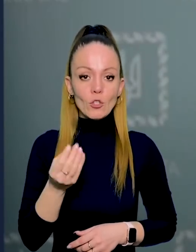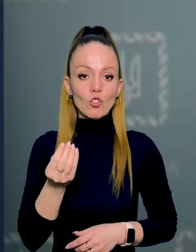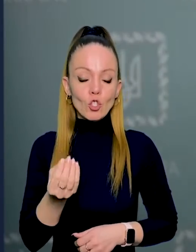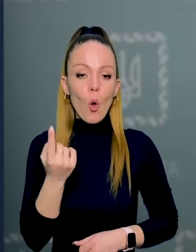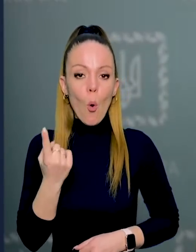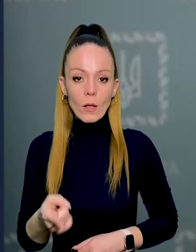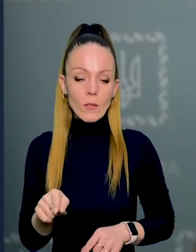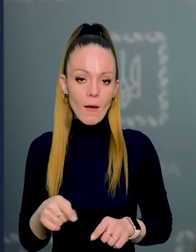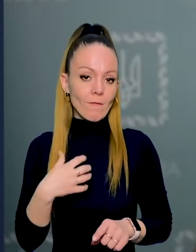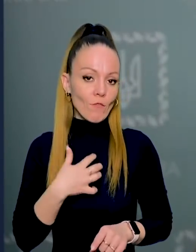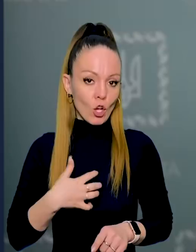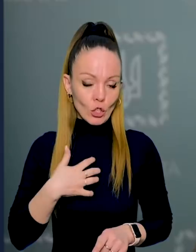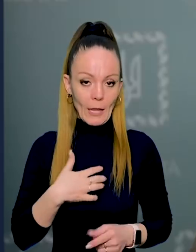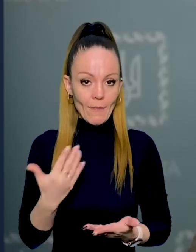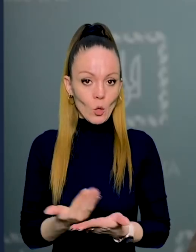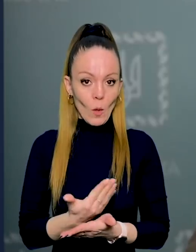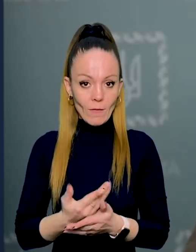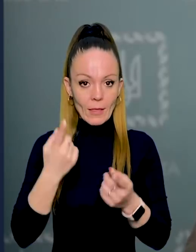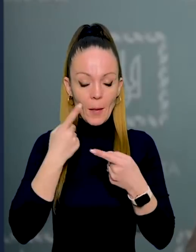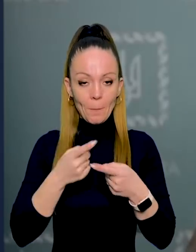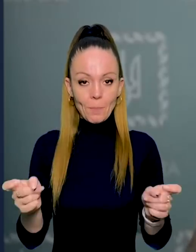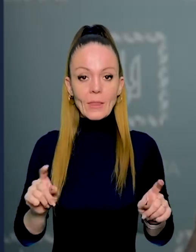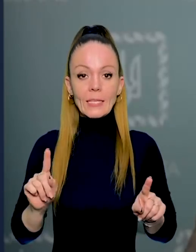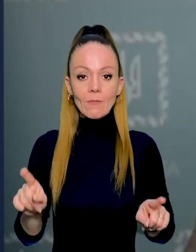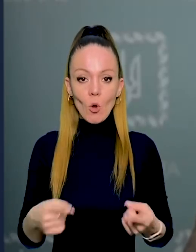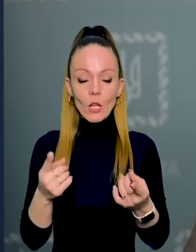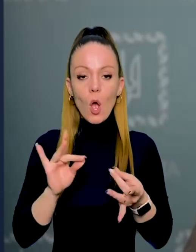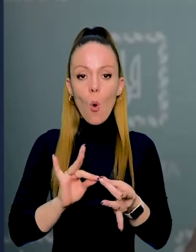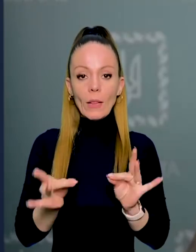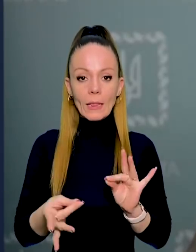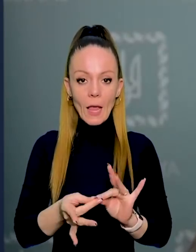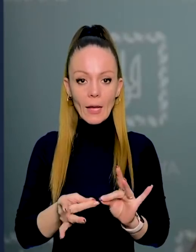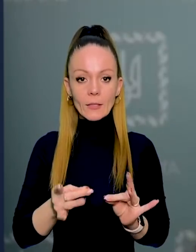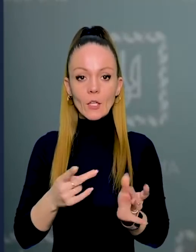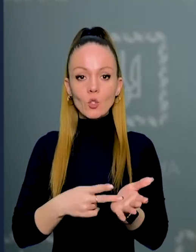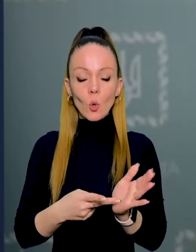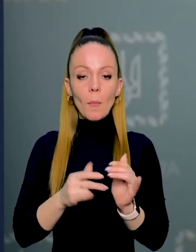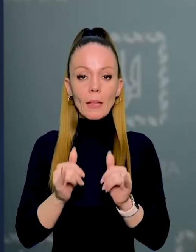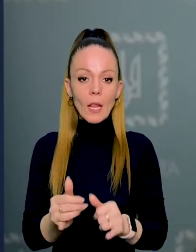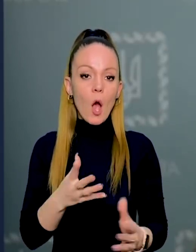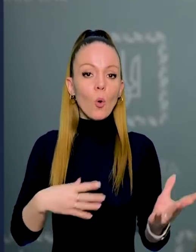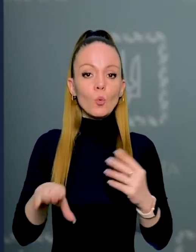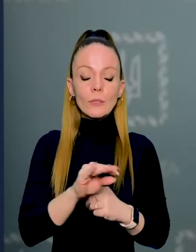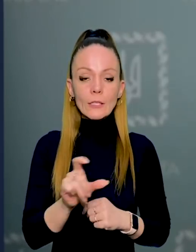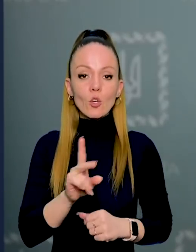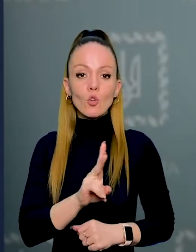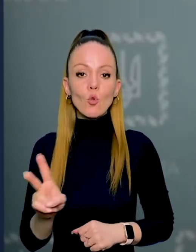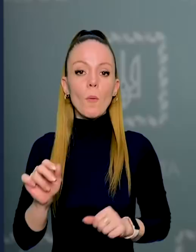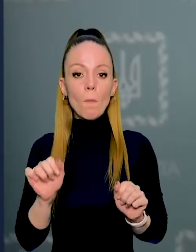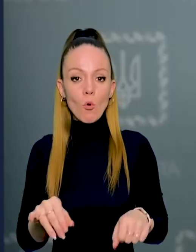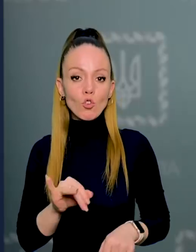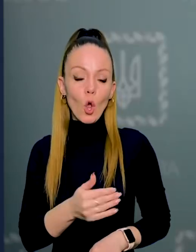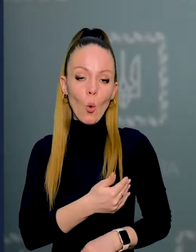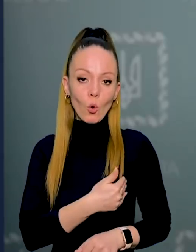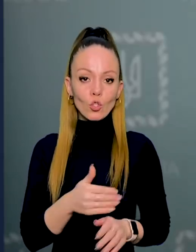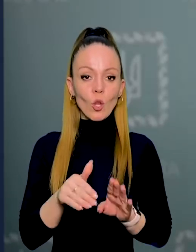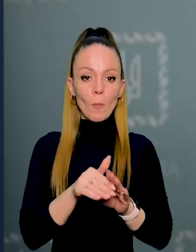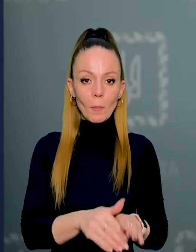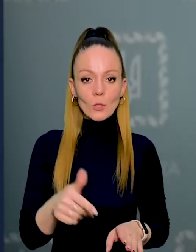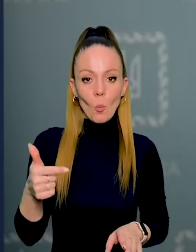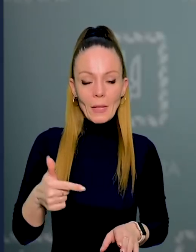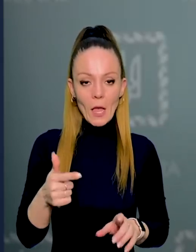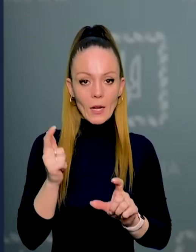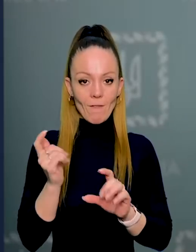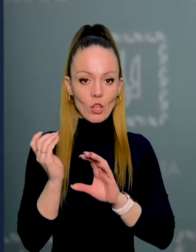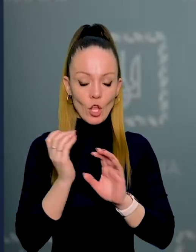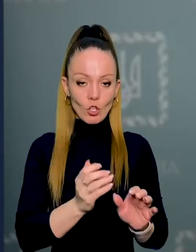Луганській областях. Ще одна важлива новина – створений онлайн-інструмент для усіх, хто може і хоче